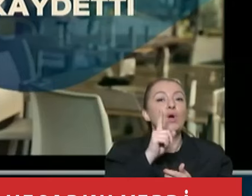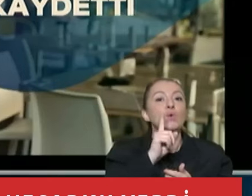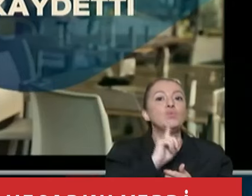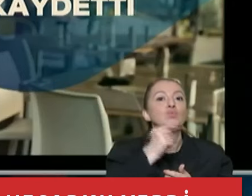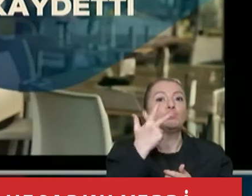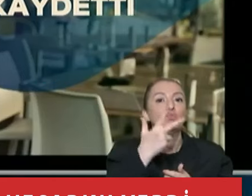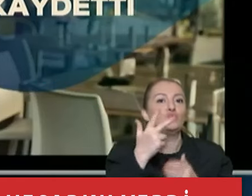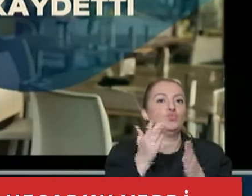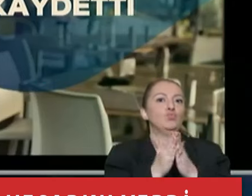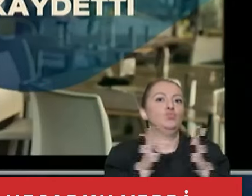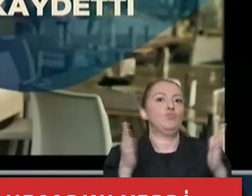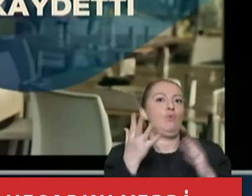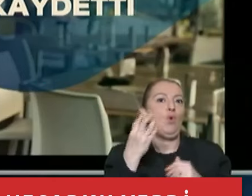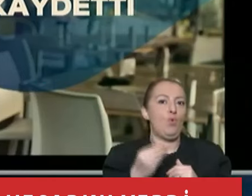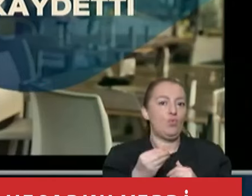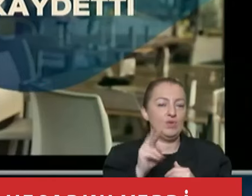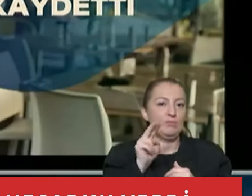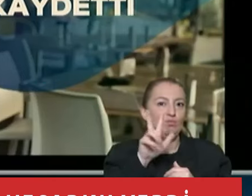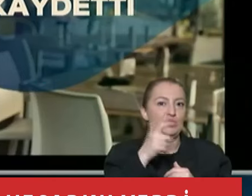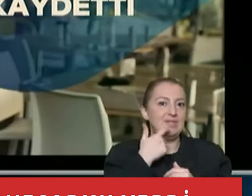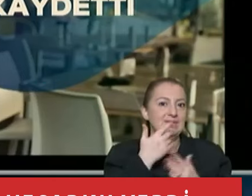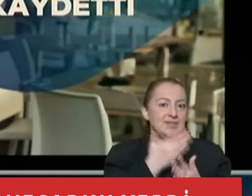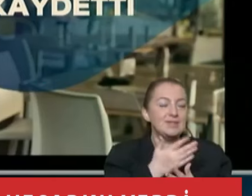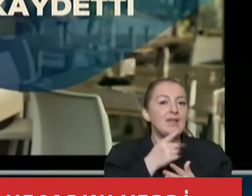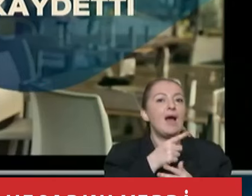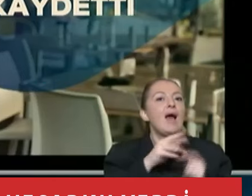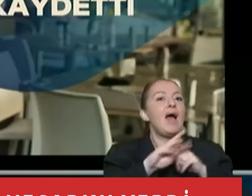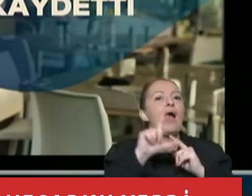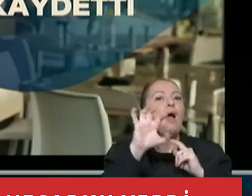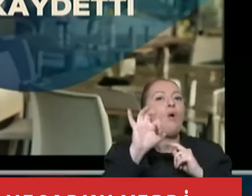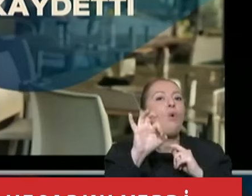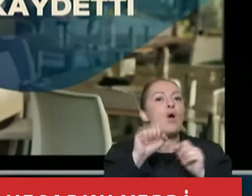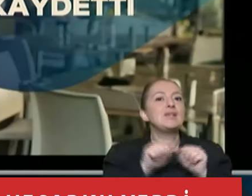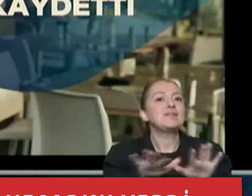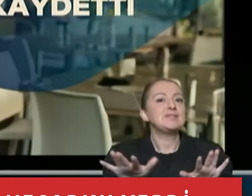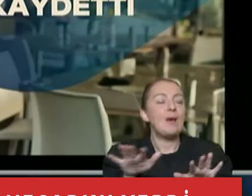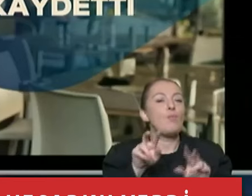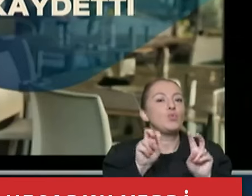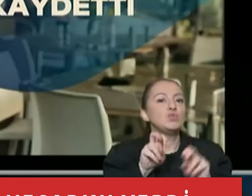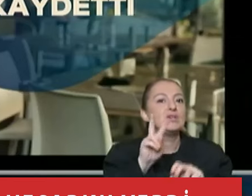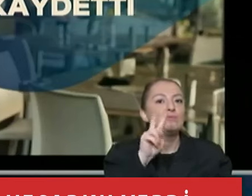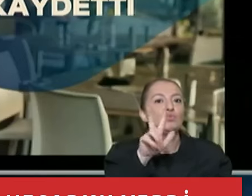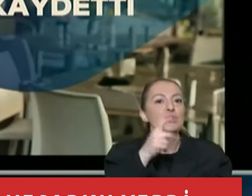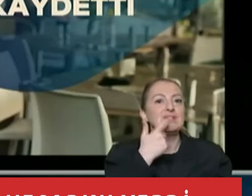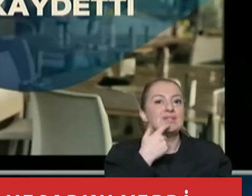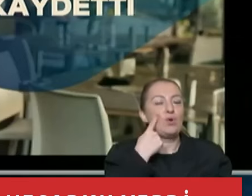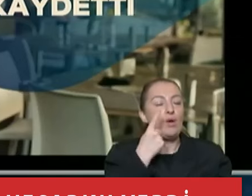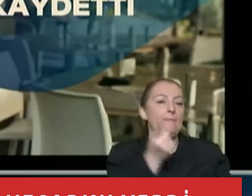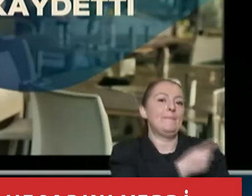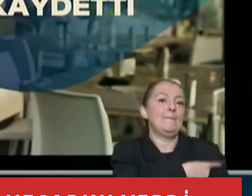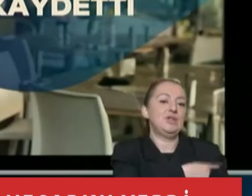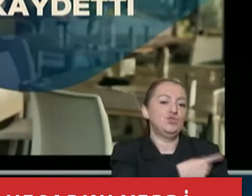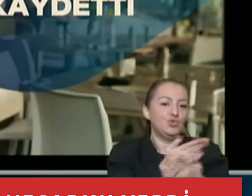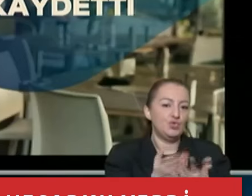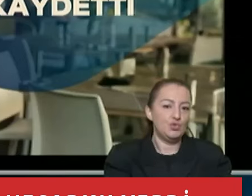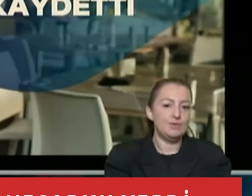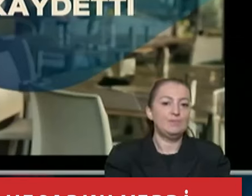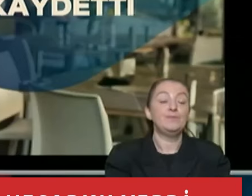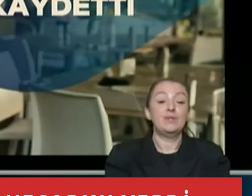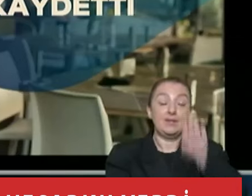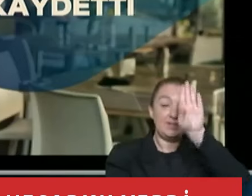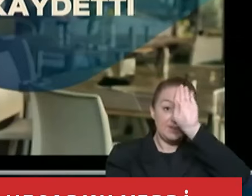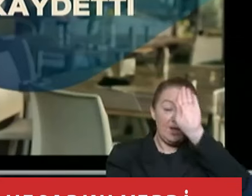gördük İstanbul Bu anlamda ekosistemler noktasında 2023 yılında 1ci sırada bulunmaktadır